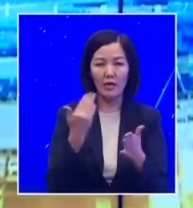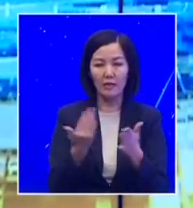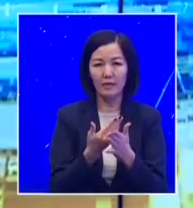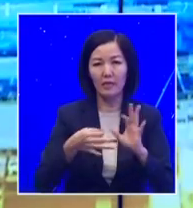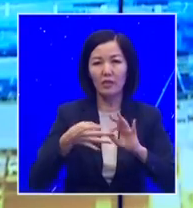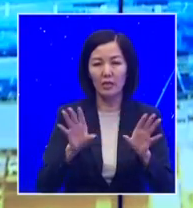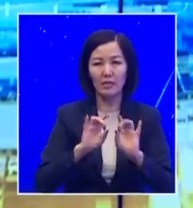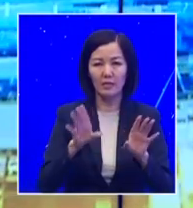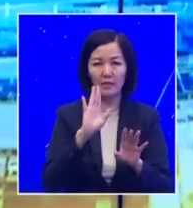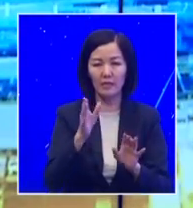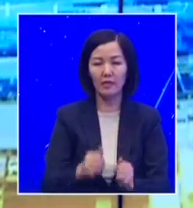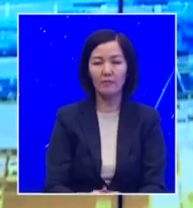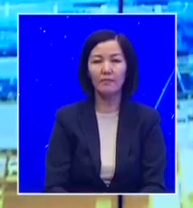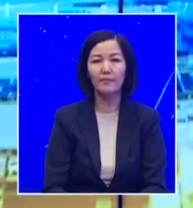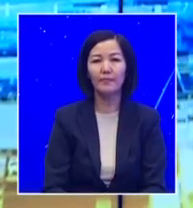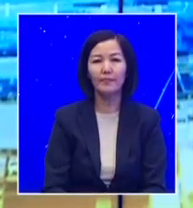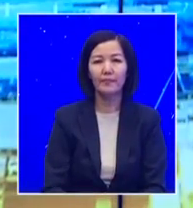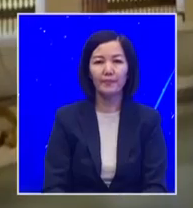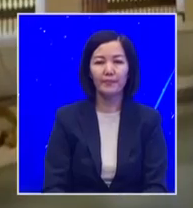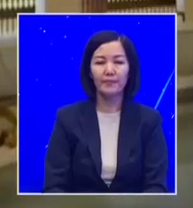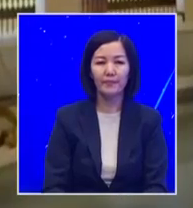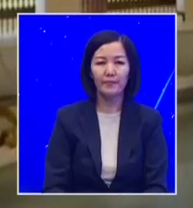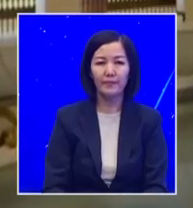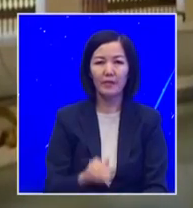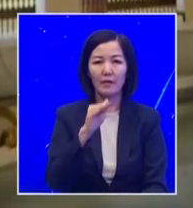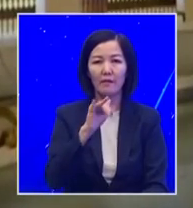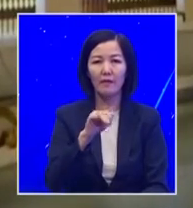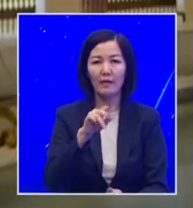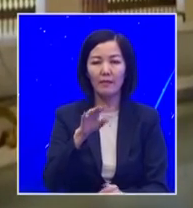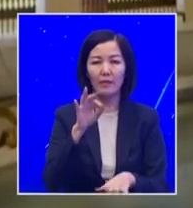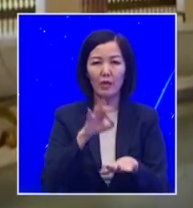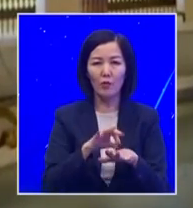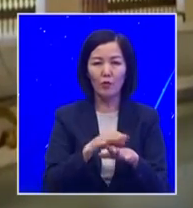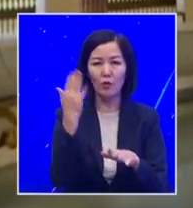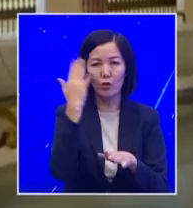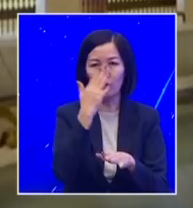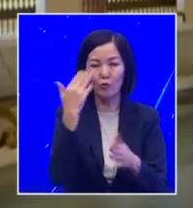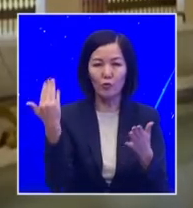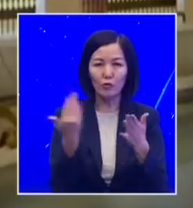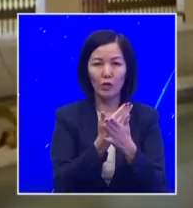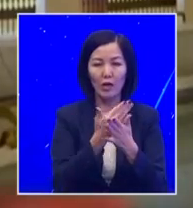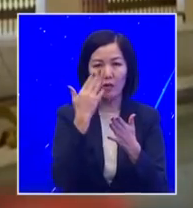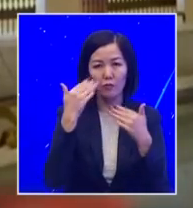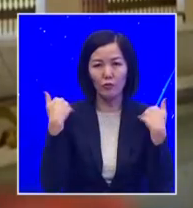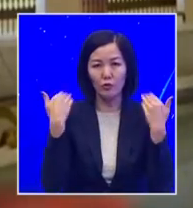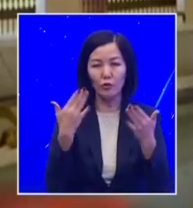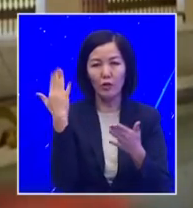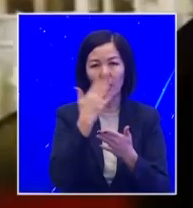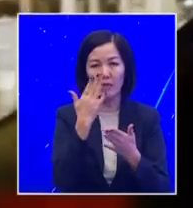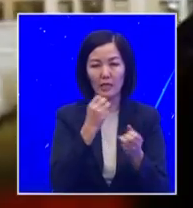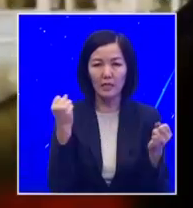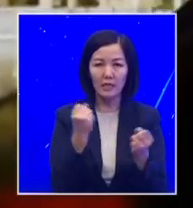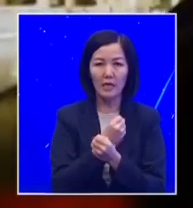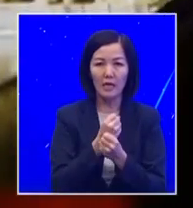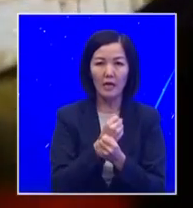өзге де әлем жаңалықтары келесі топтамада. Филиппинде індет кезінде кино көрудің жаңа тәсілі пайда болды. Кинотеатрды сағынған халыққа